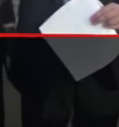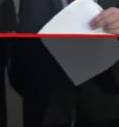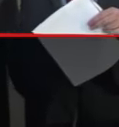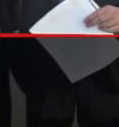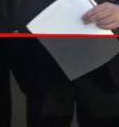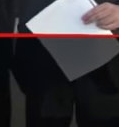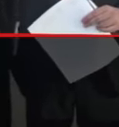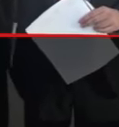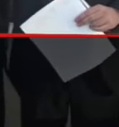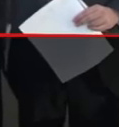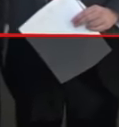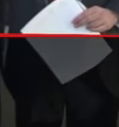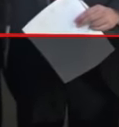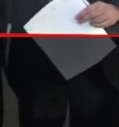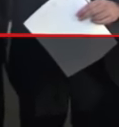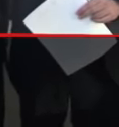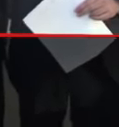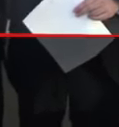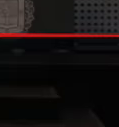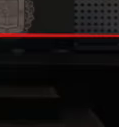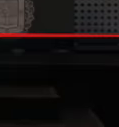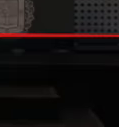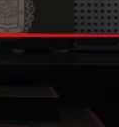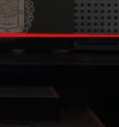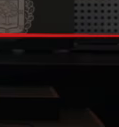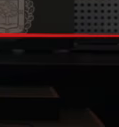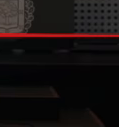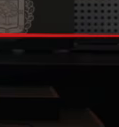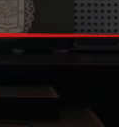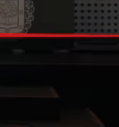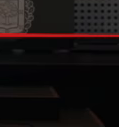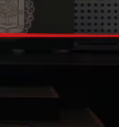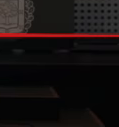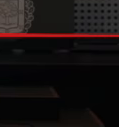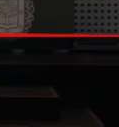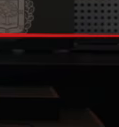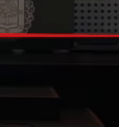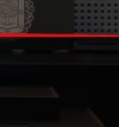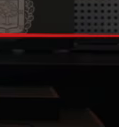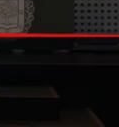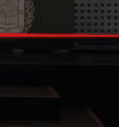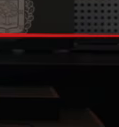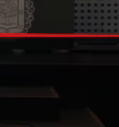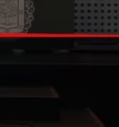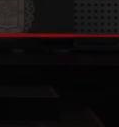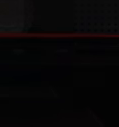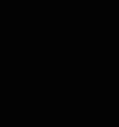30 enpresa txiki eta ertain Brasilera joango dira merkatu Latinoamerikarrean dituzten aukerak aztertzeko.